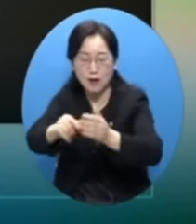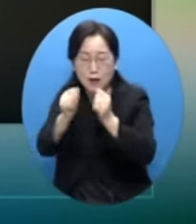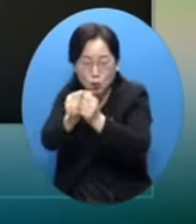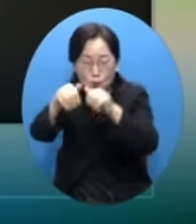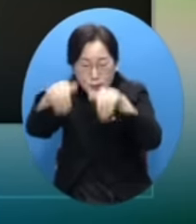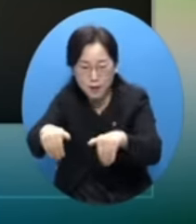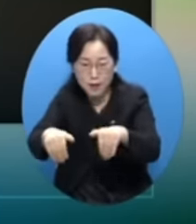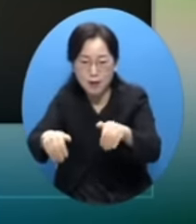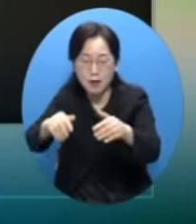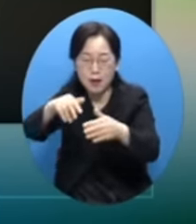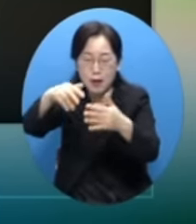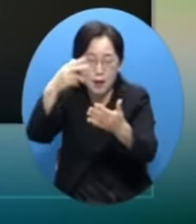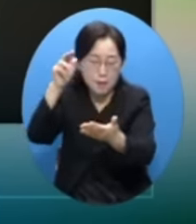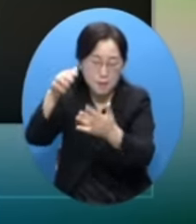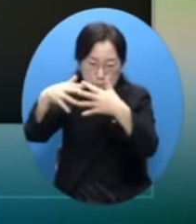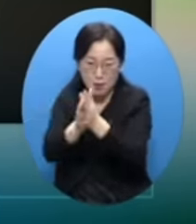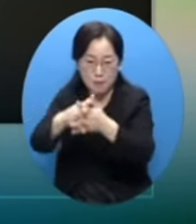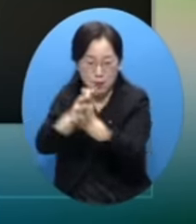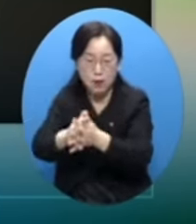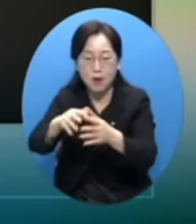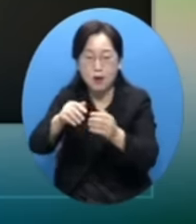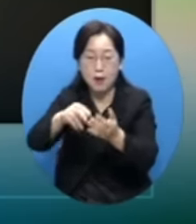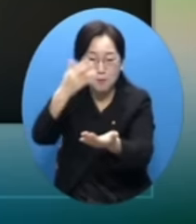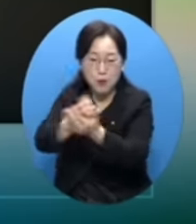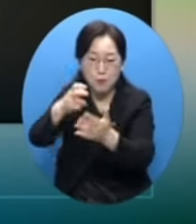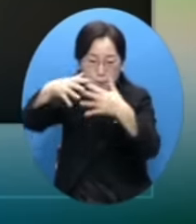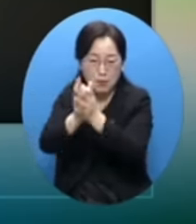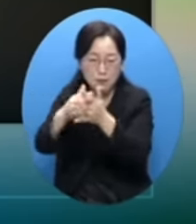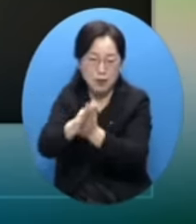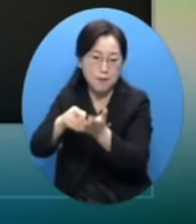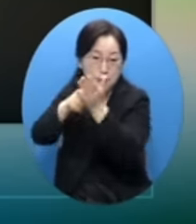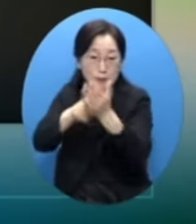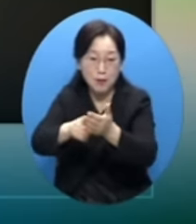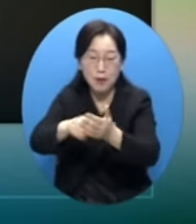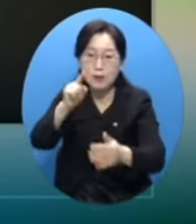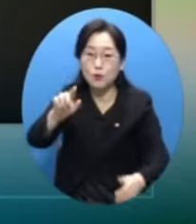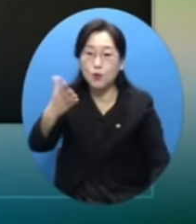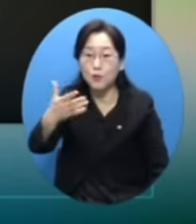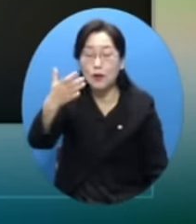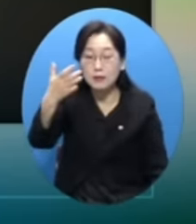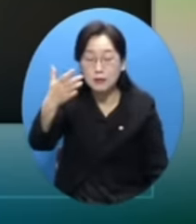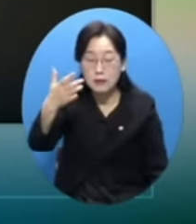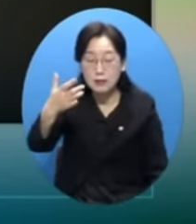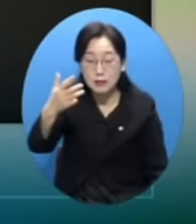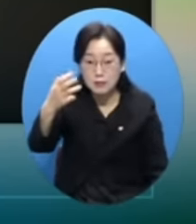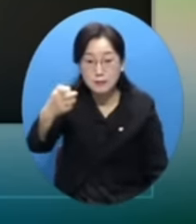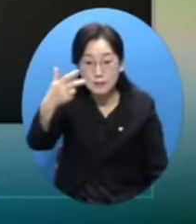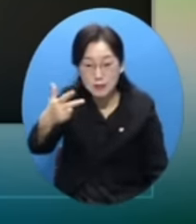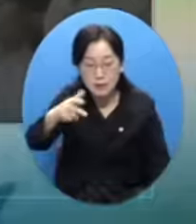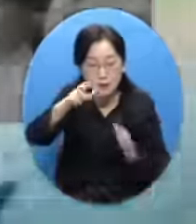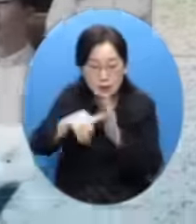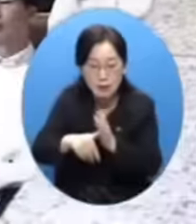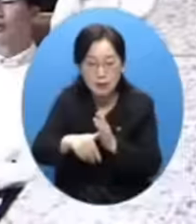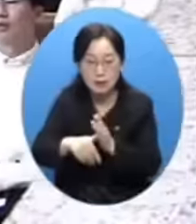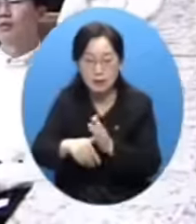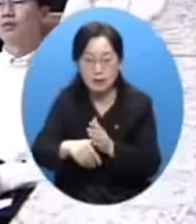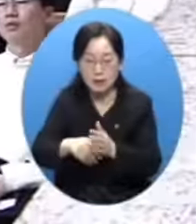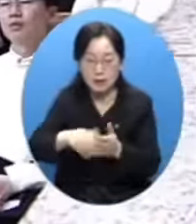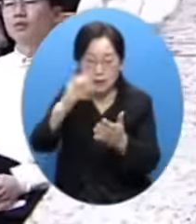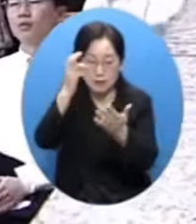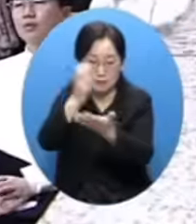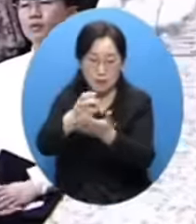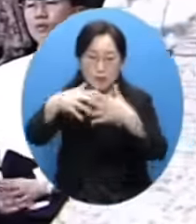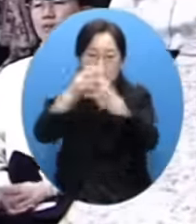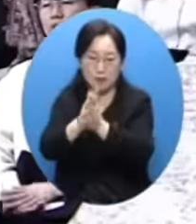뉴턴이 죽은 1807년 영국에서 노예 거래 금지법이 통과되었습니다. 할렐루야!